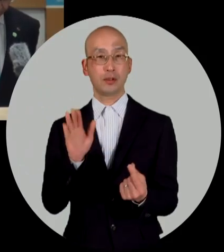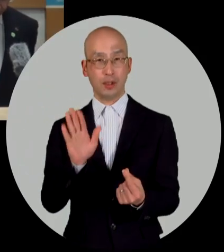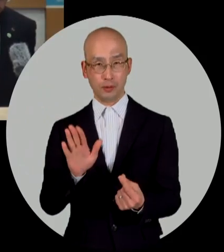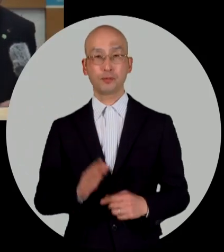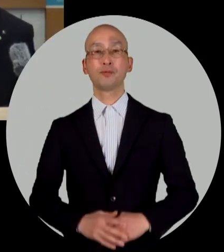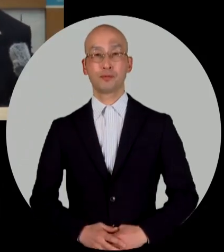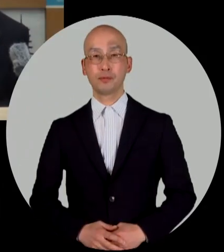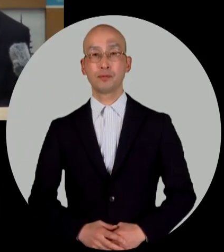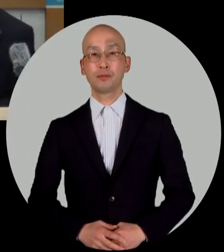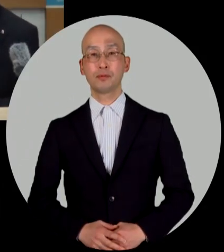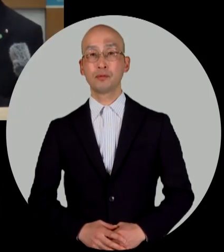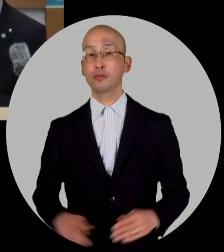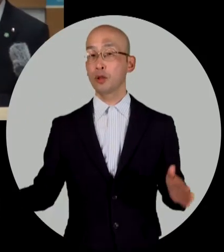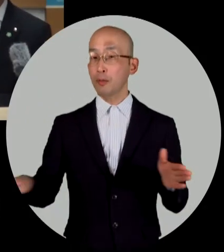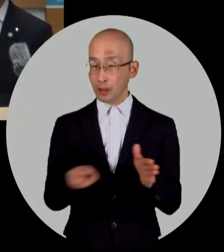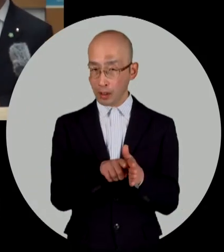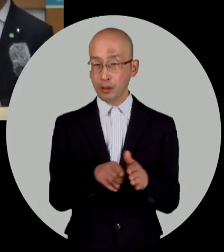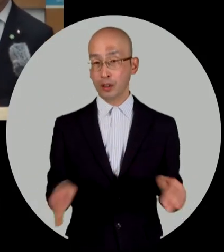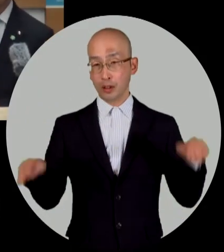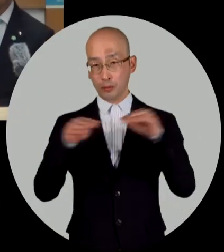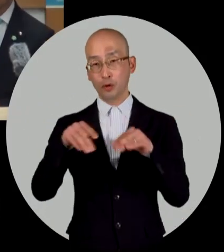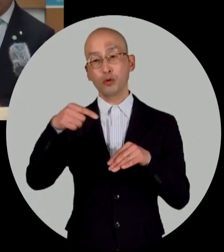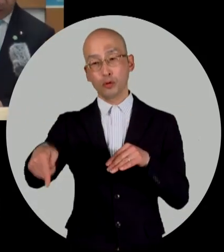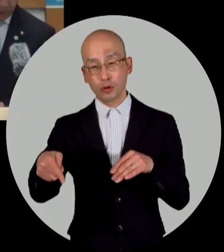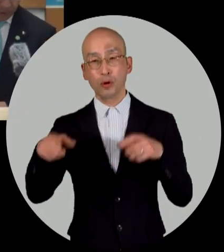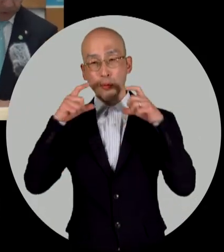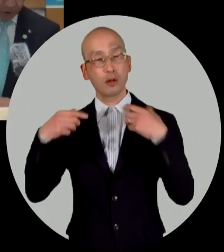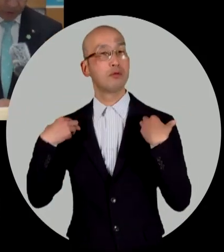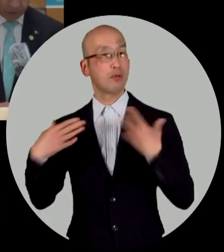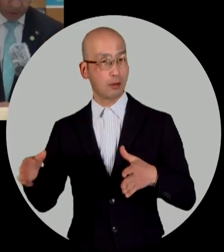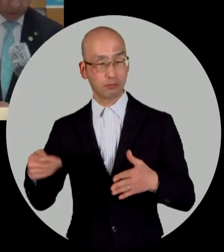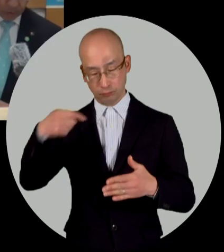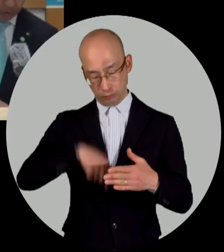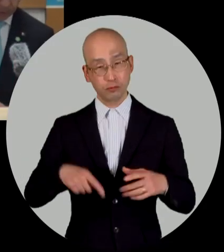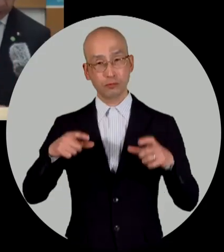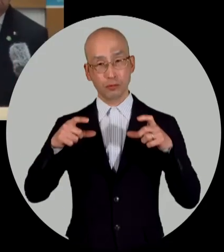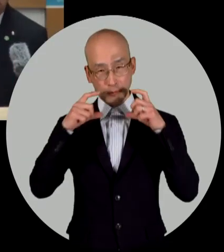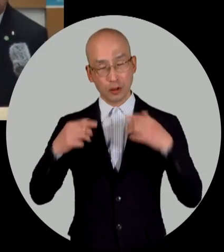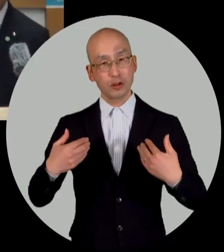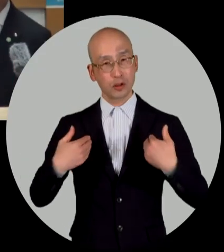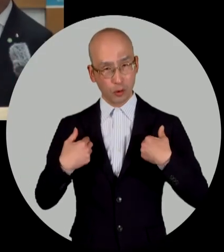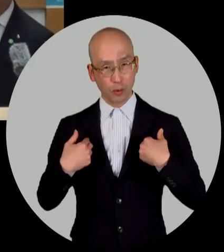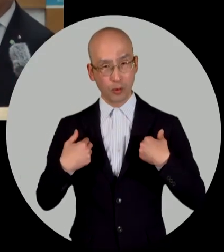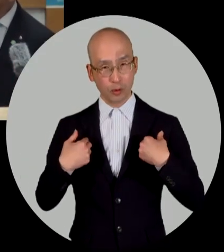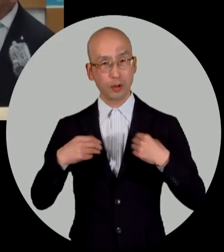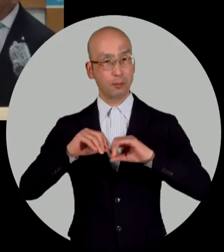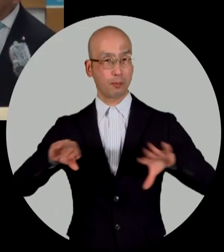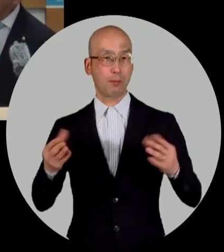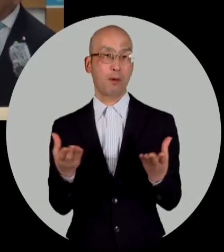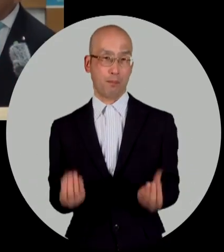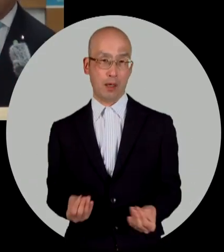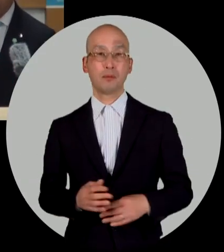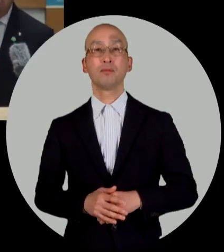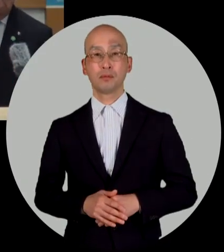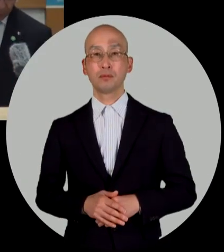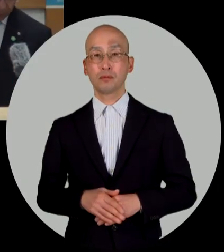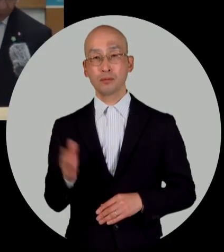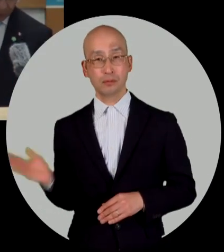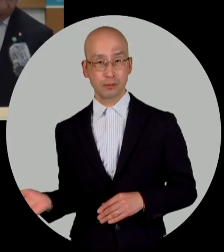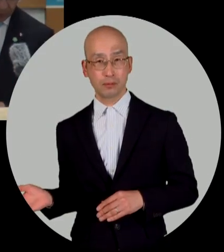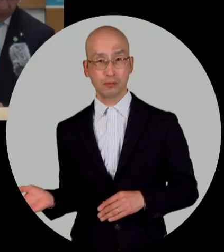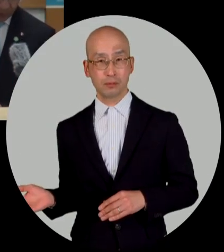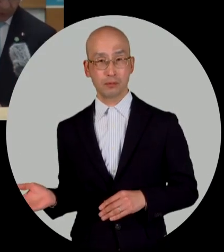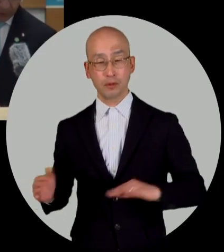けれども、これまでは屋外は原則不要、屋内ではマスク着用というふうに呼びかけておりましたけれども、アドバイザリーボード